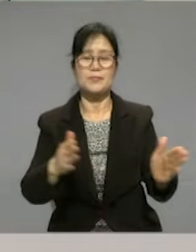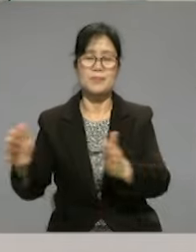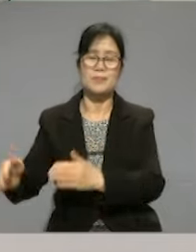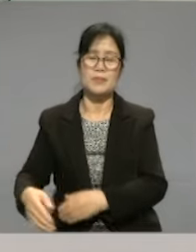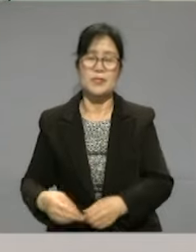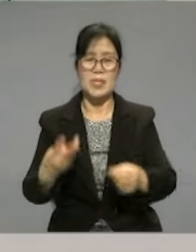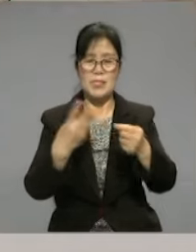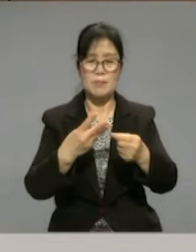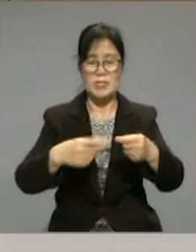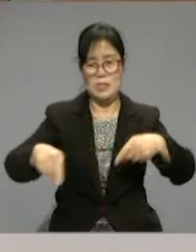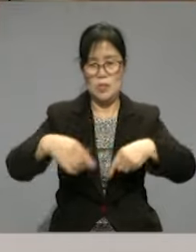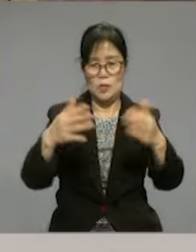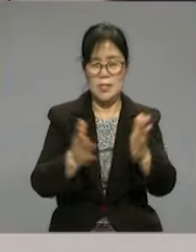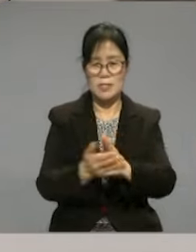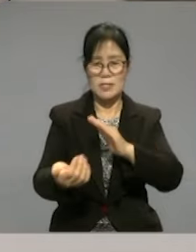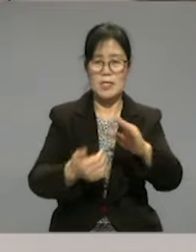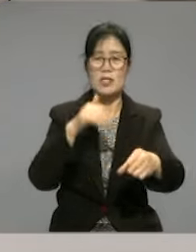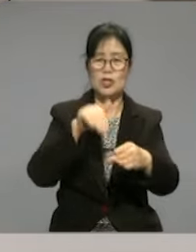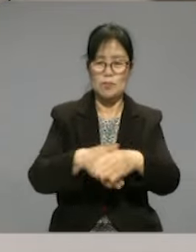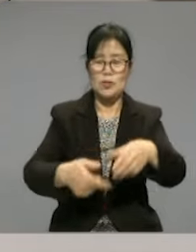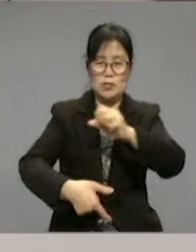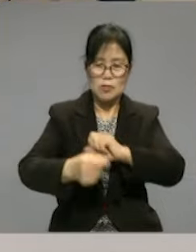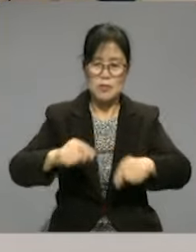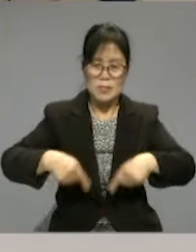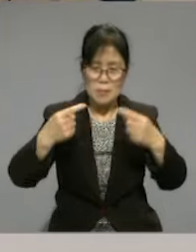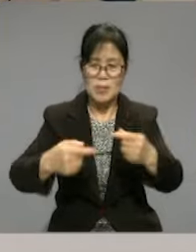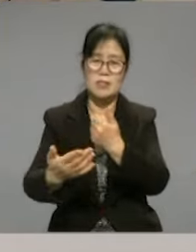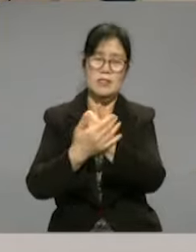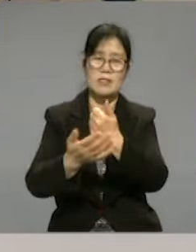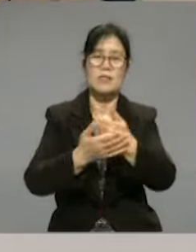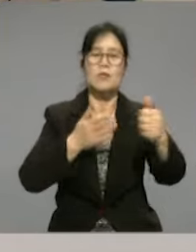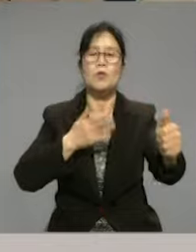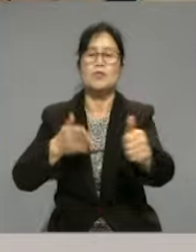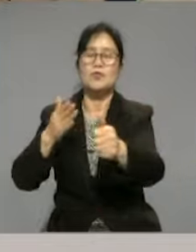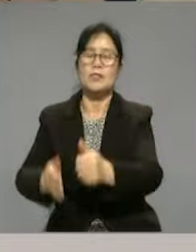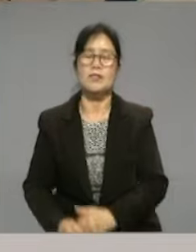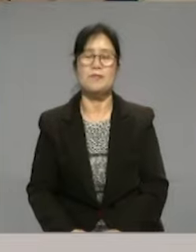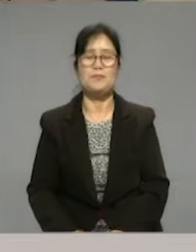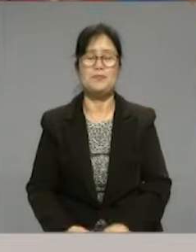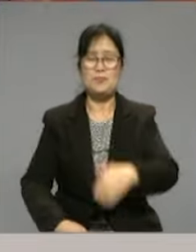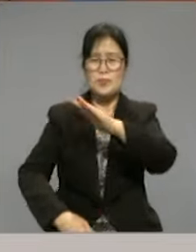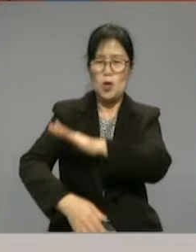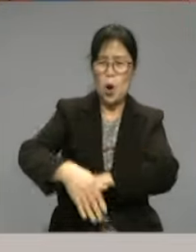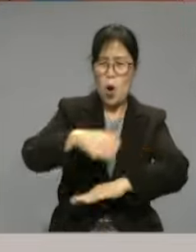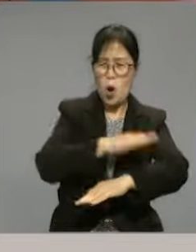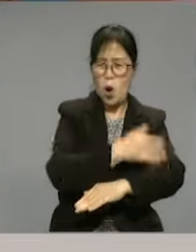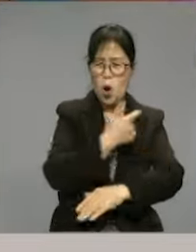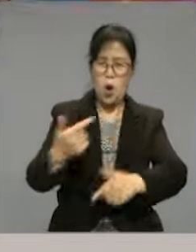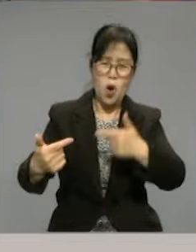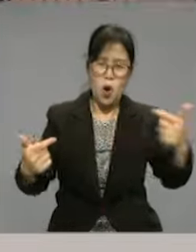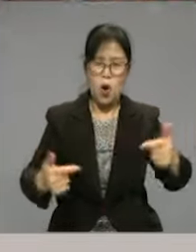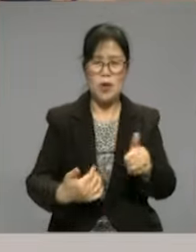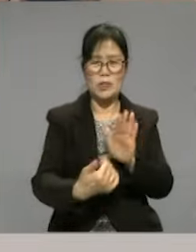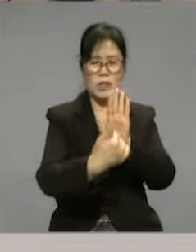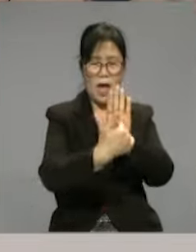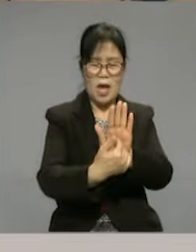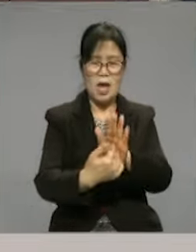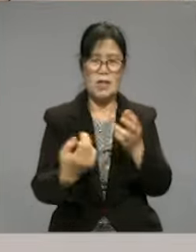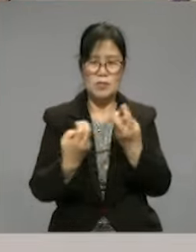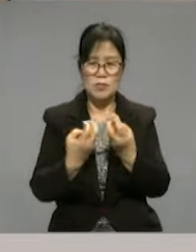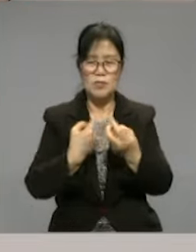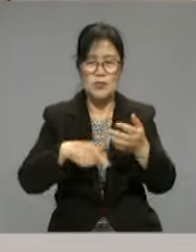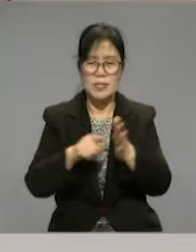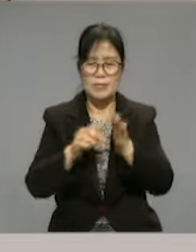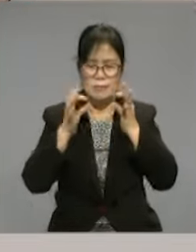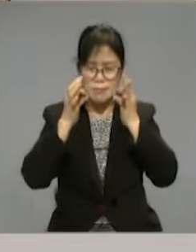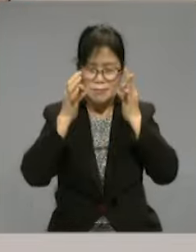제 3지대 정당들도 사전 투표에 적극 참여하며 지지를 호소했습니다 거대양당의 대한 세력임을 강조하며 막판 세 확산에 공을